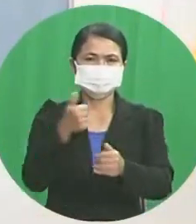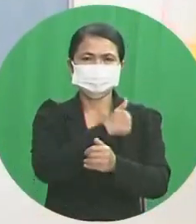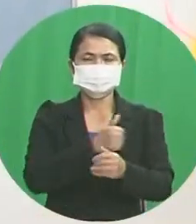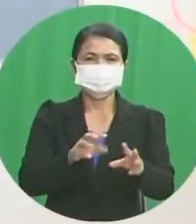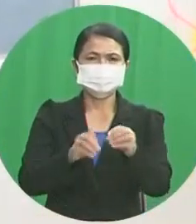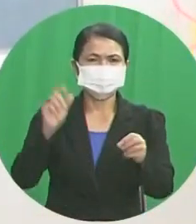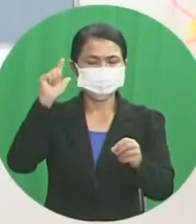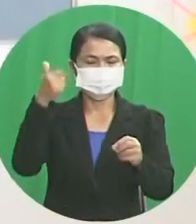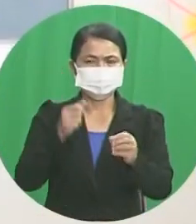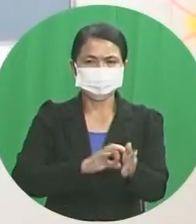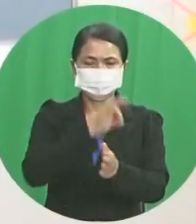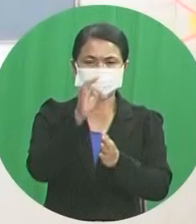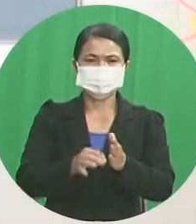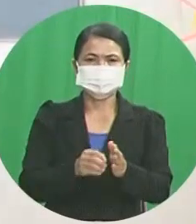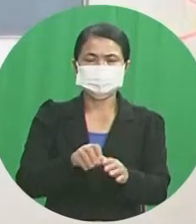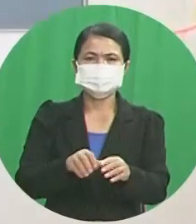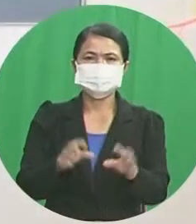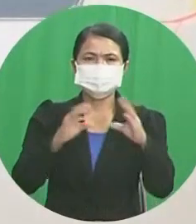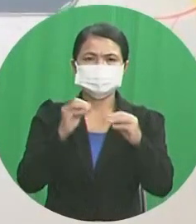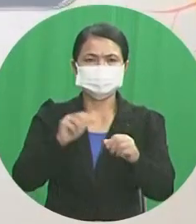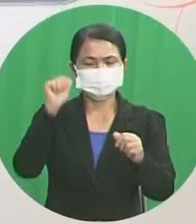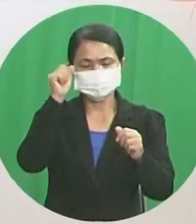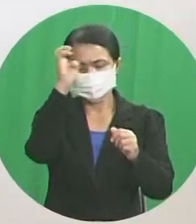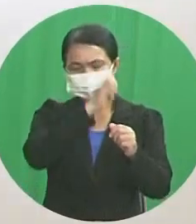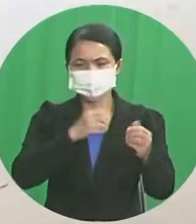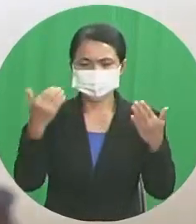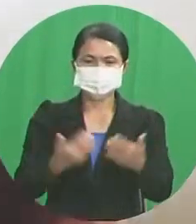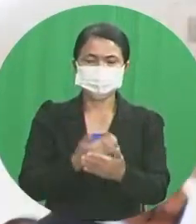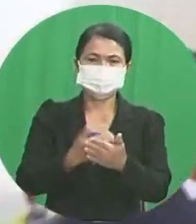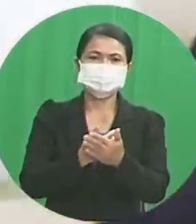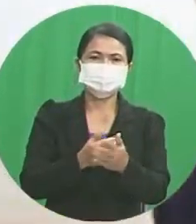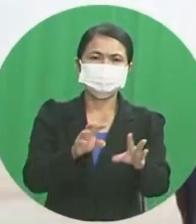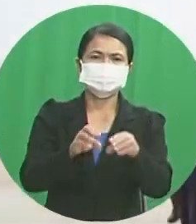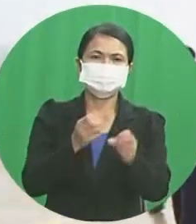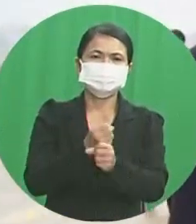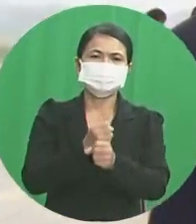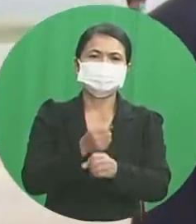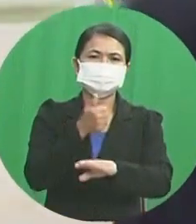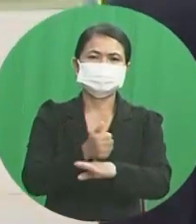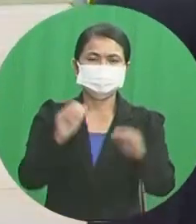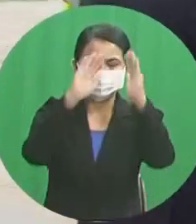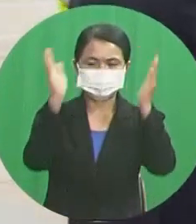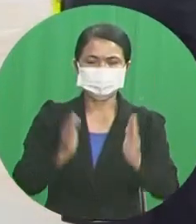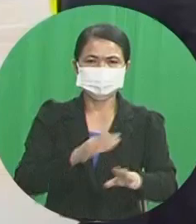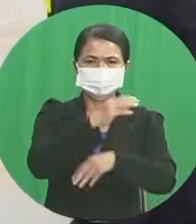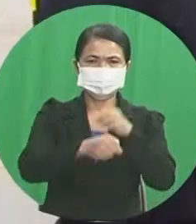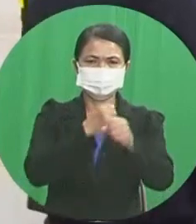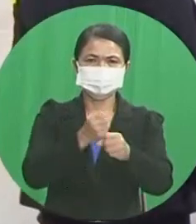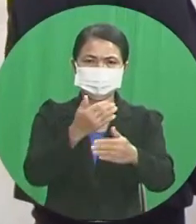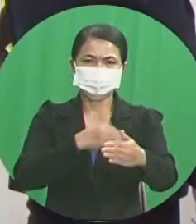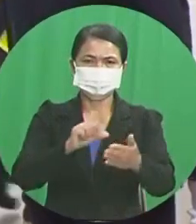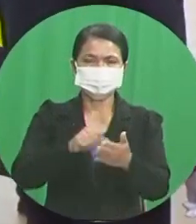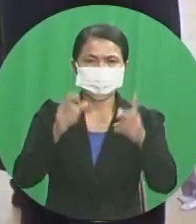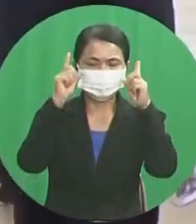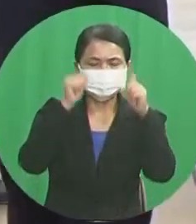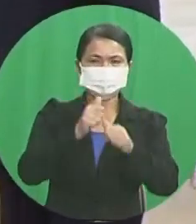ទទួលជោគជ័យលើគ្រប់វិស័យទាំងកិច្ចប្រជុំអាស៊ីអឺរ៉ុបថ្មីៗនេះនិងការទទួលធ្វើជាប្រធានអាស៊ាននៅឆ្នាំក្រោយក្នុងន័យនេះ